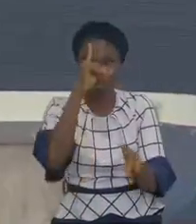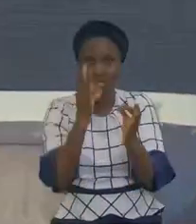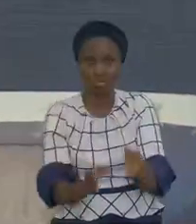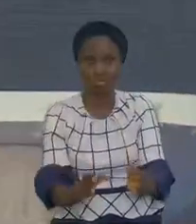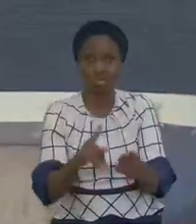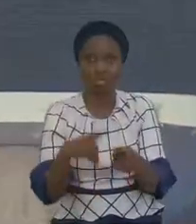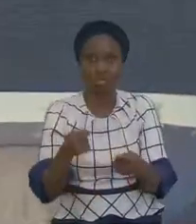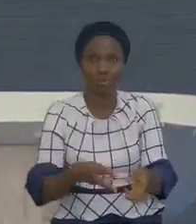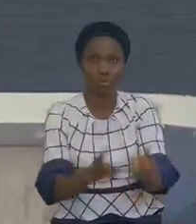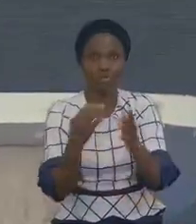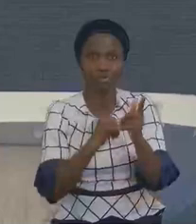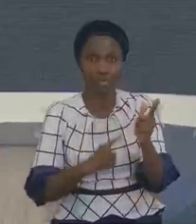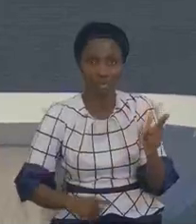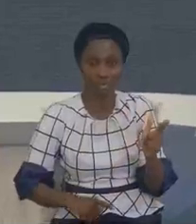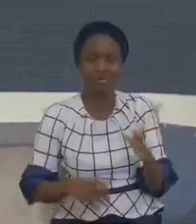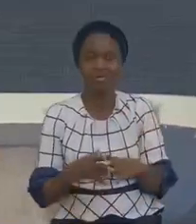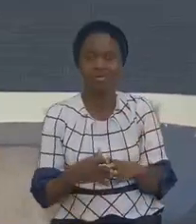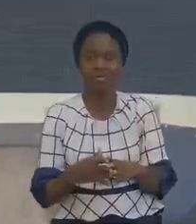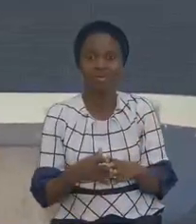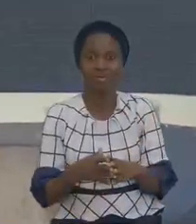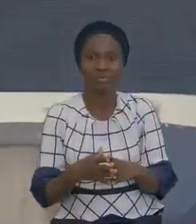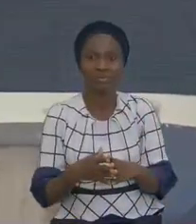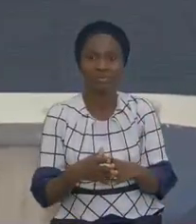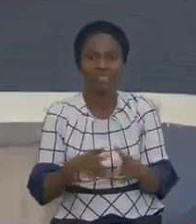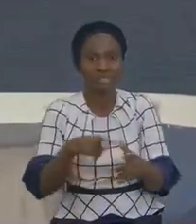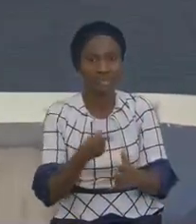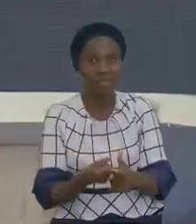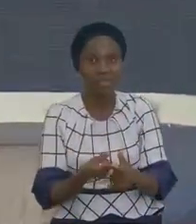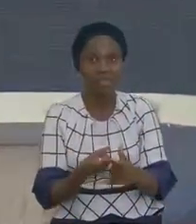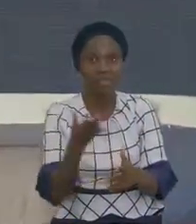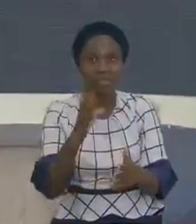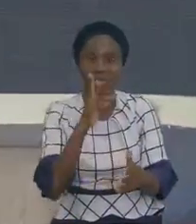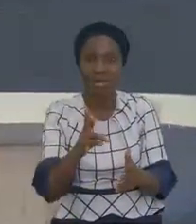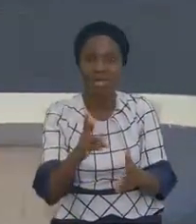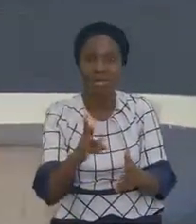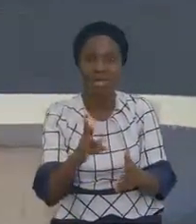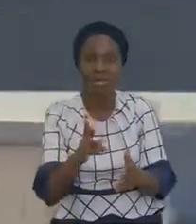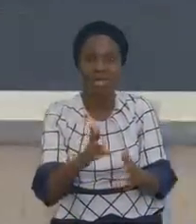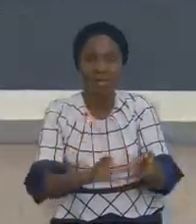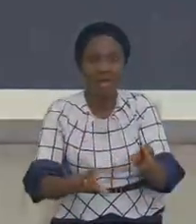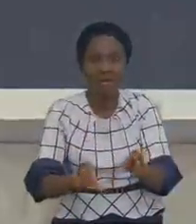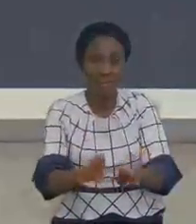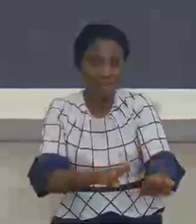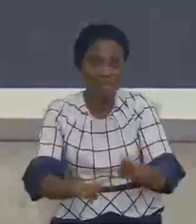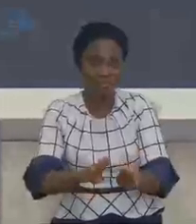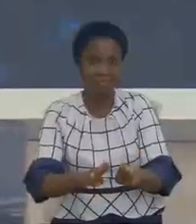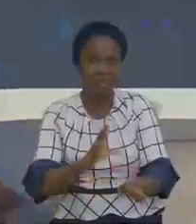Et il y a les manières, le caractère, les comportements d'un vrai